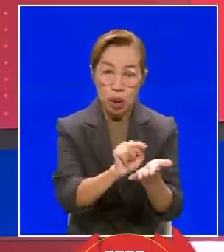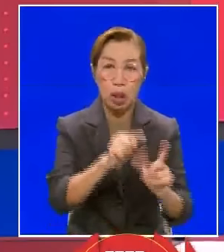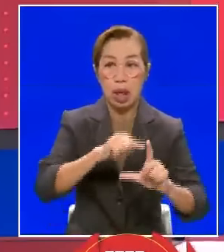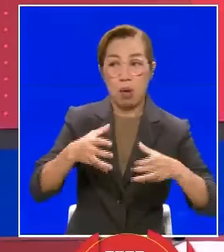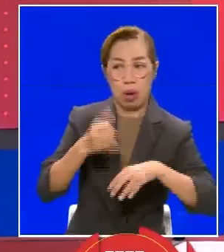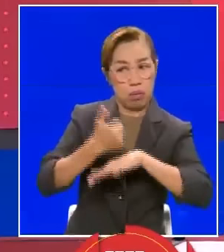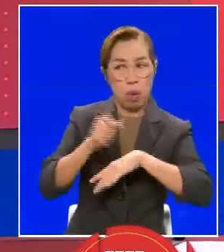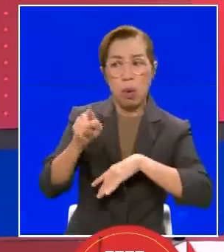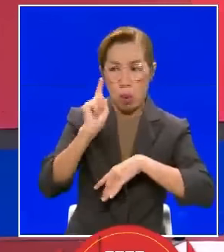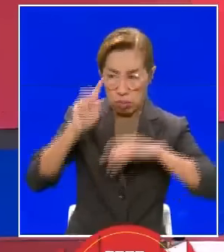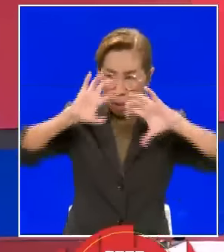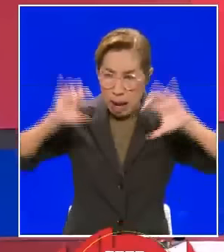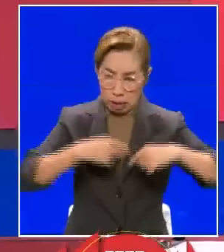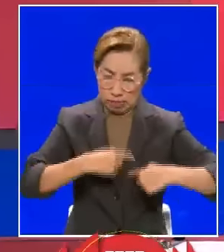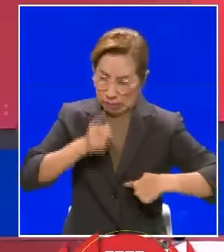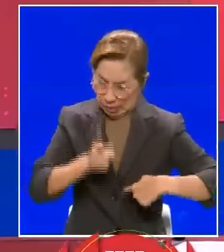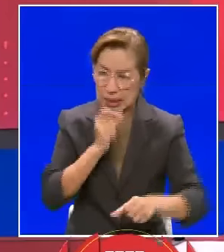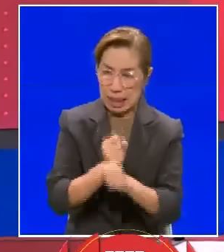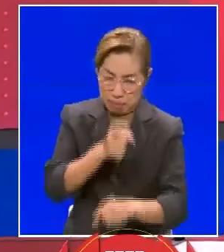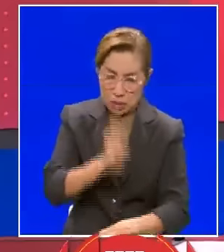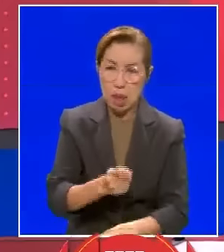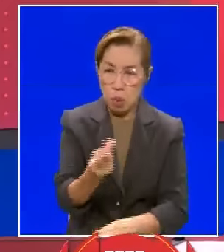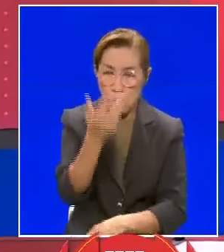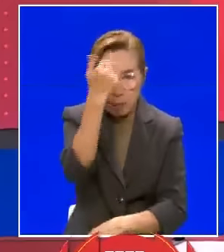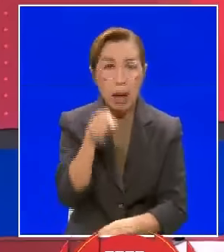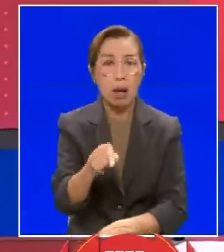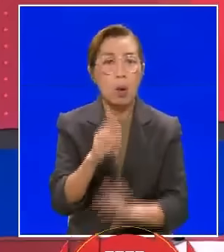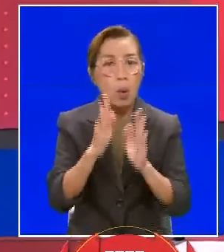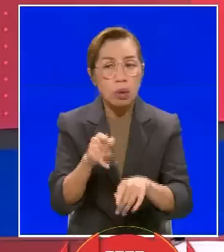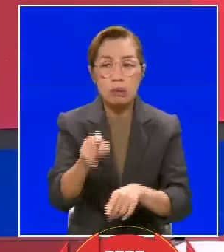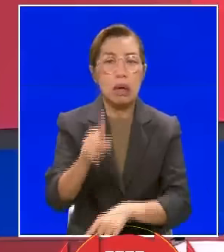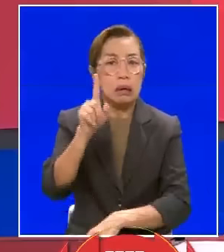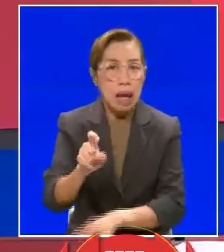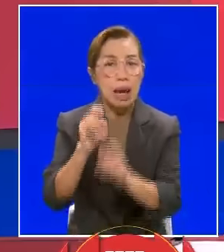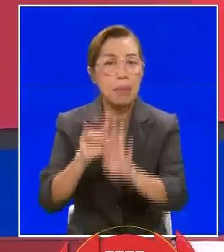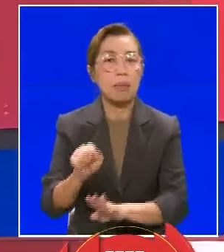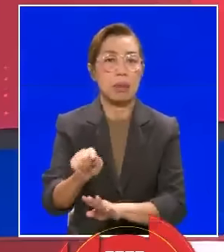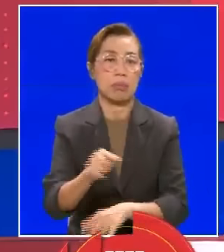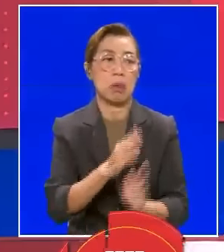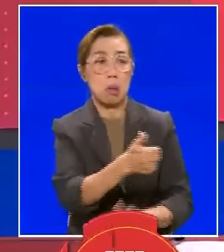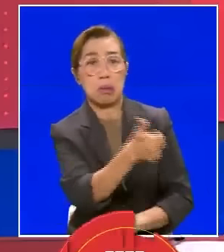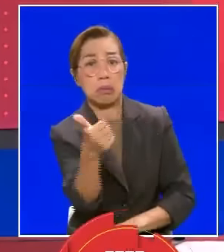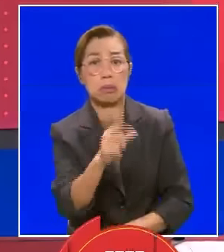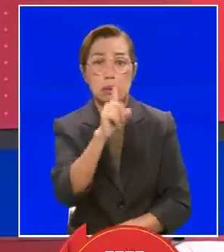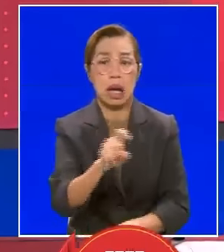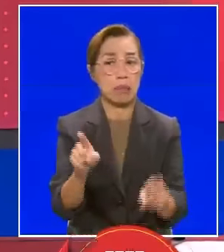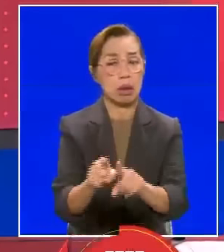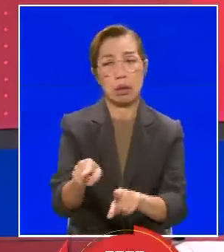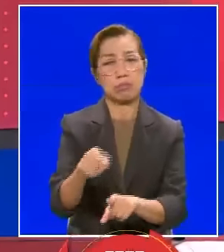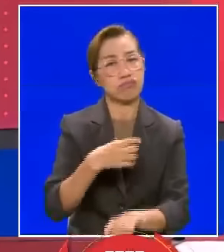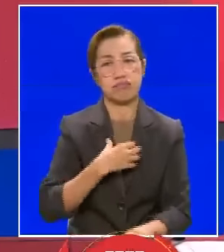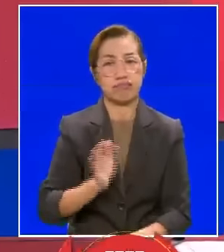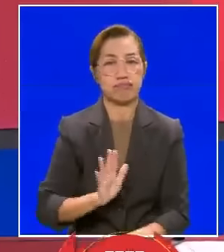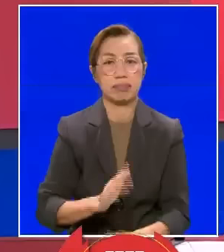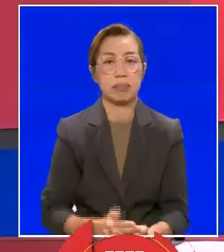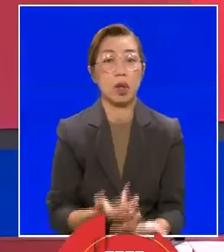องนี้มากกว่านี้หลังจากเราเกิดการสูญเสียแบบนี้ลักษณะนี้ขึ้นแล้วก็ไม่อยากให้มีคนอื่นมาสูญเสียในรูปแบบนี้เหมือน